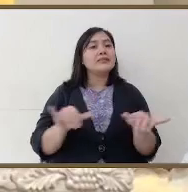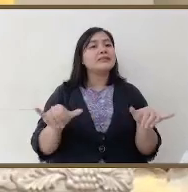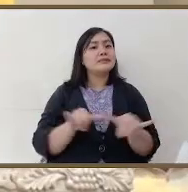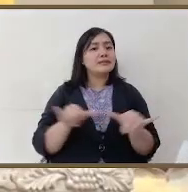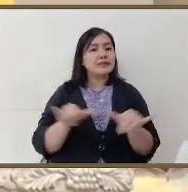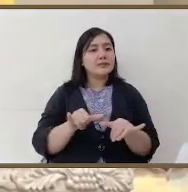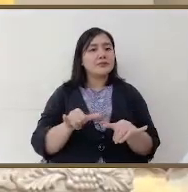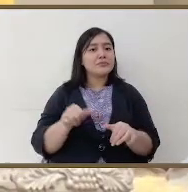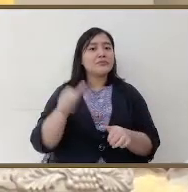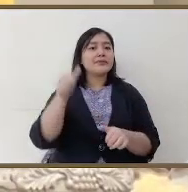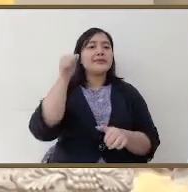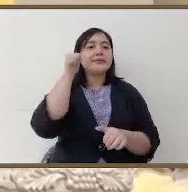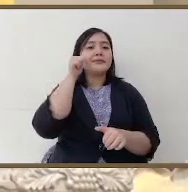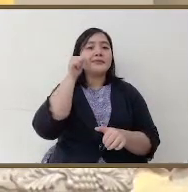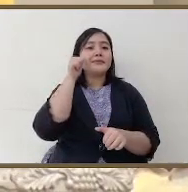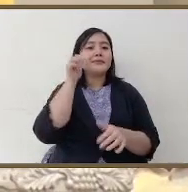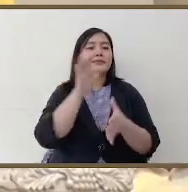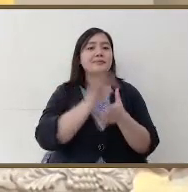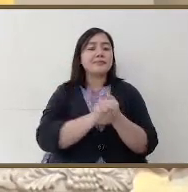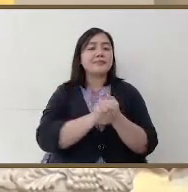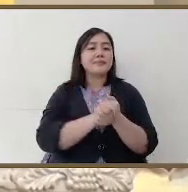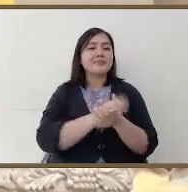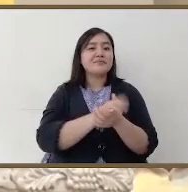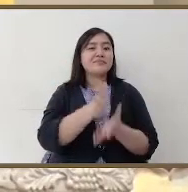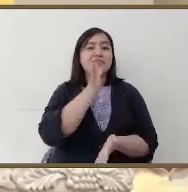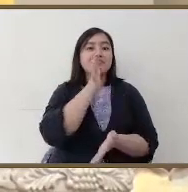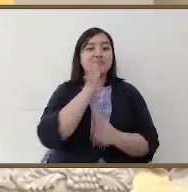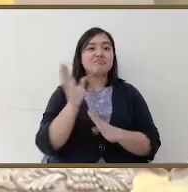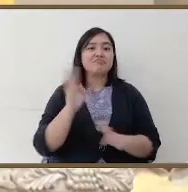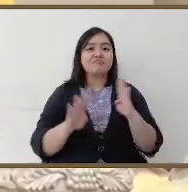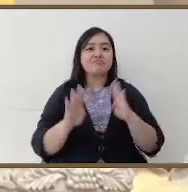a female problem.